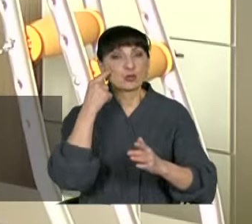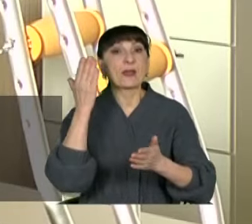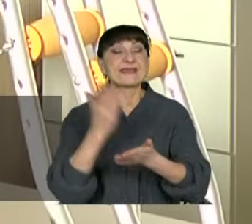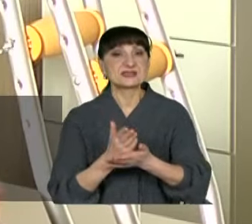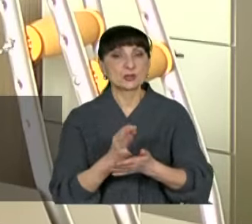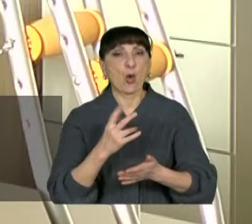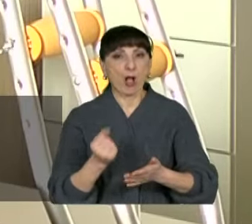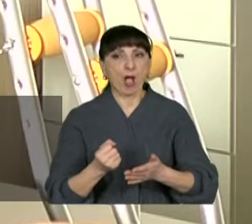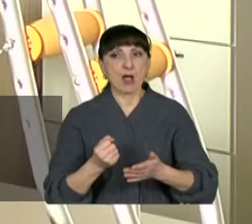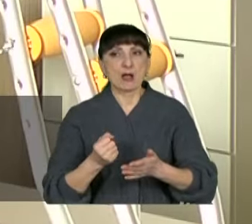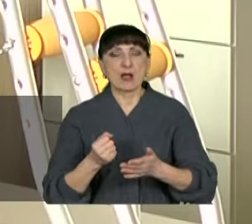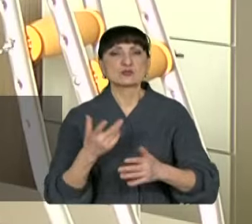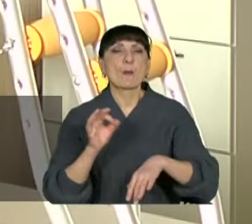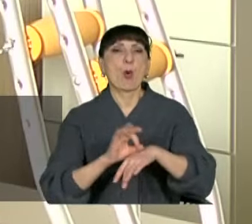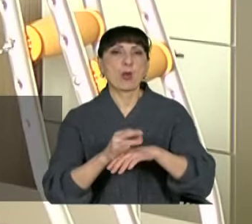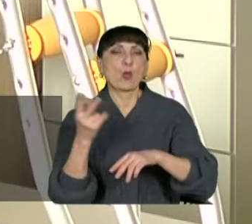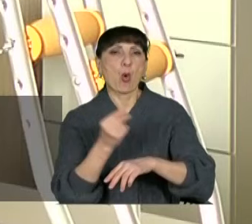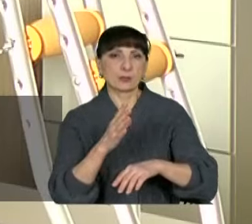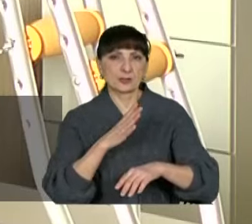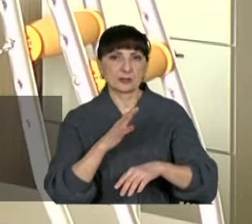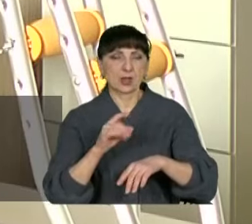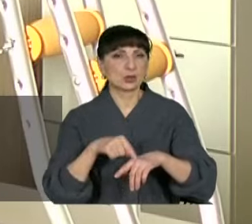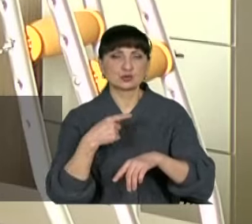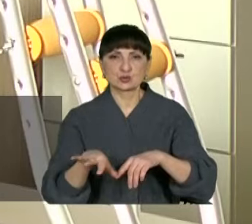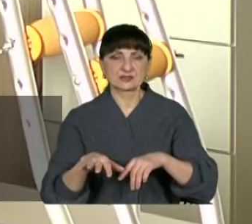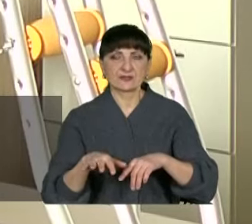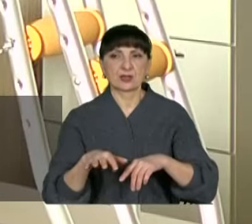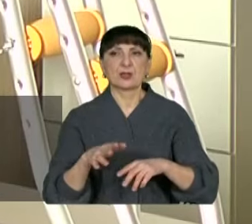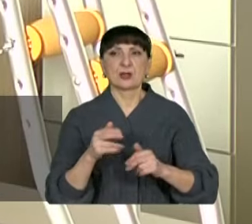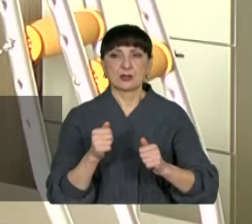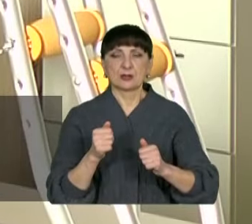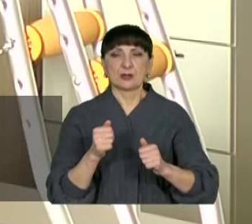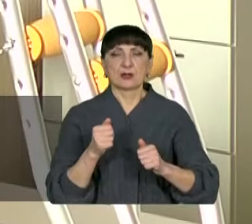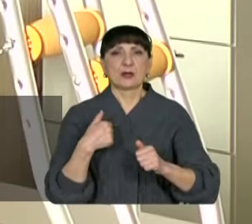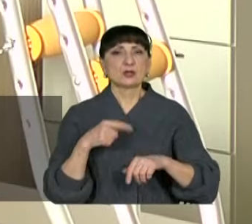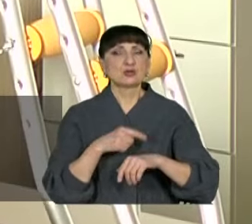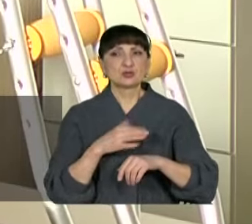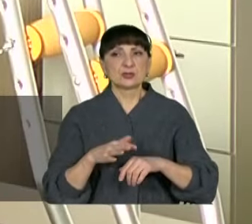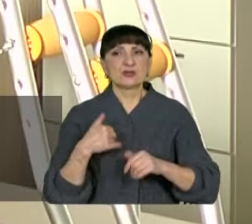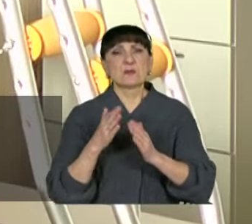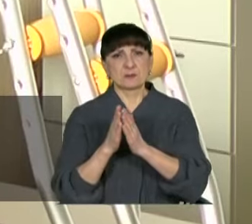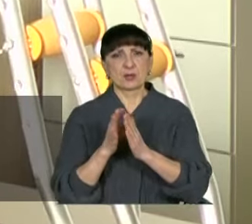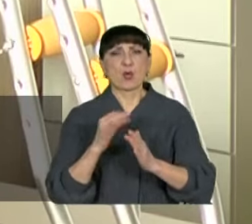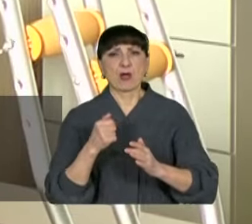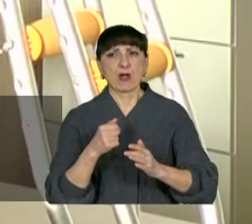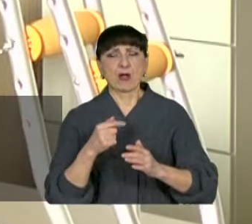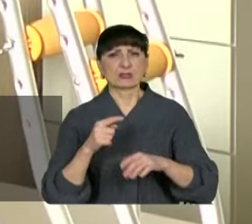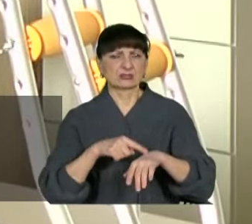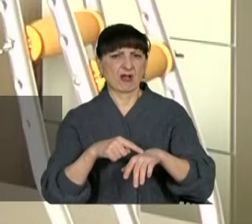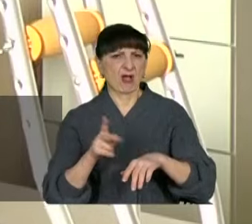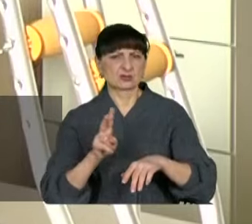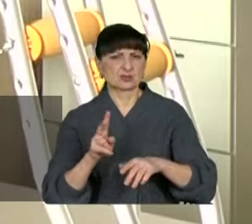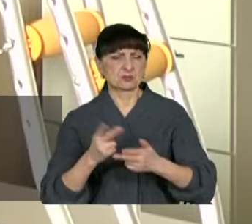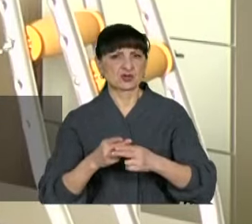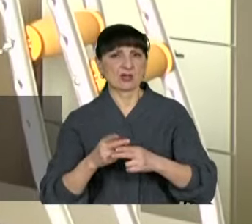есть. У меня было обезболивание, большие, ну как, препараты были. Я говорю, поправьте мне ногу, что-то нога зацепилась.